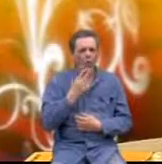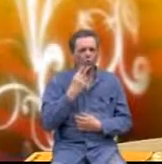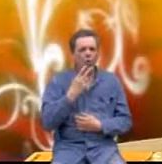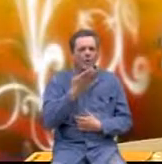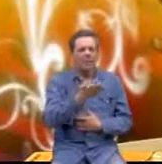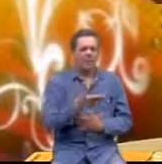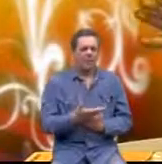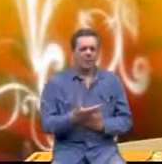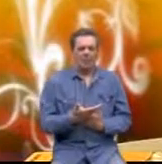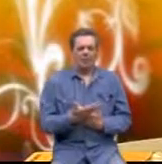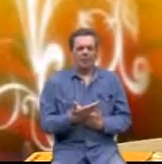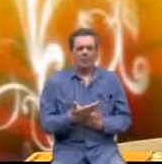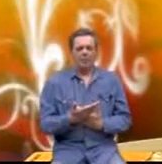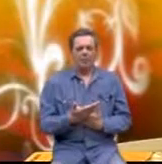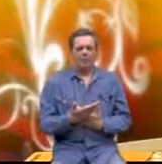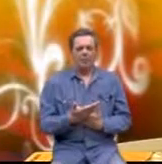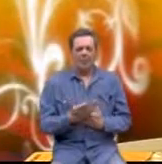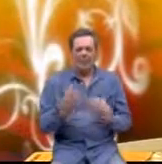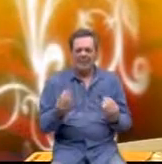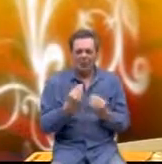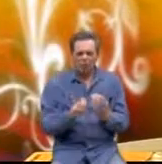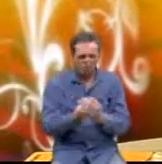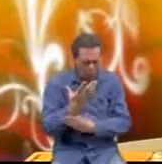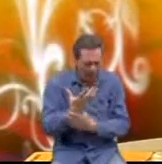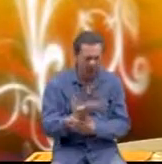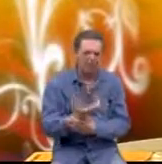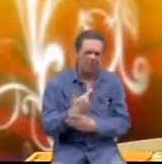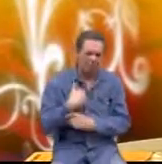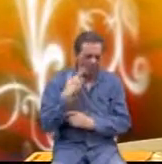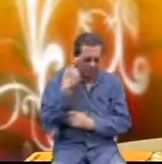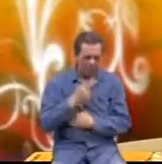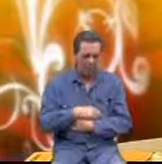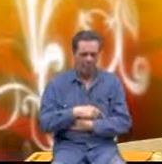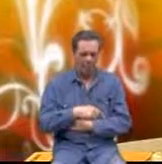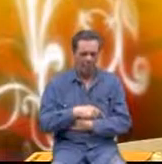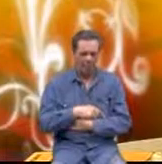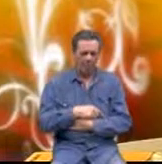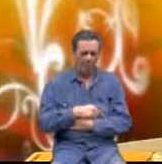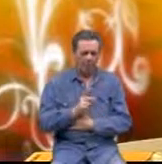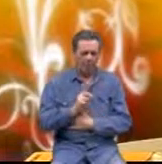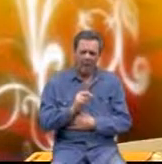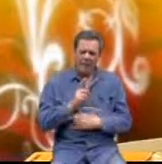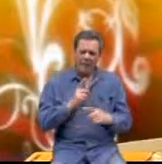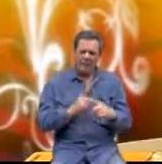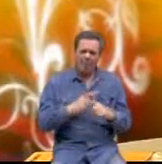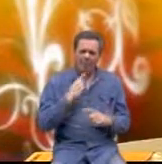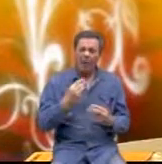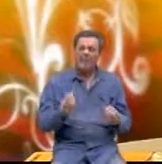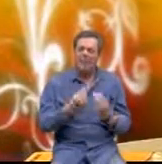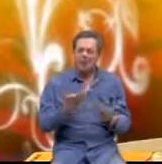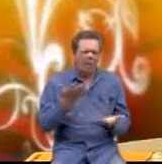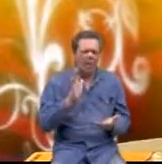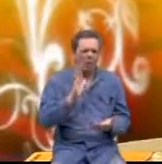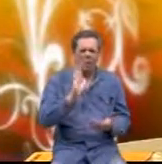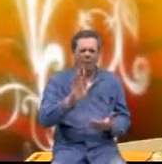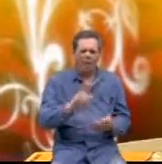vi uopće, to smo rekli, zašto ste se osnovali. Pa niste mi baš rekli zašto, jel ste li dobili svog vlastitog iskustva nešto